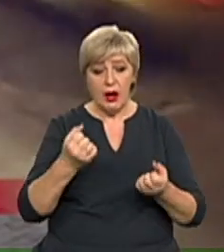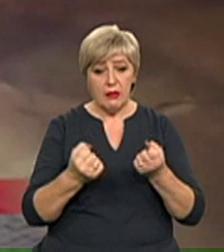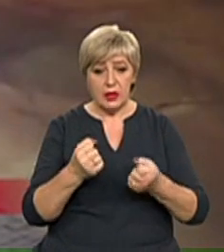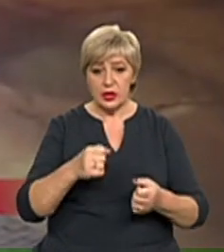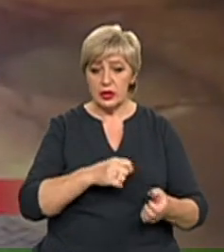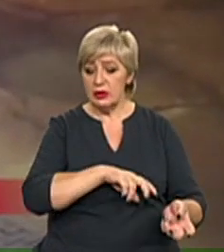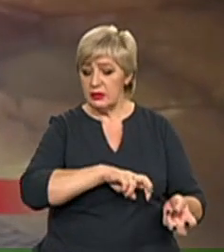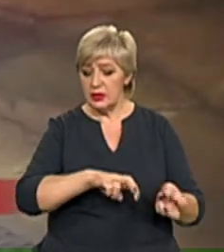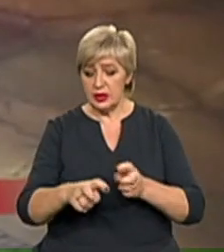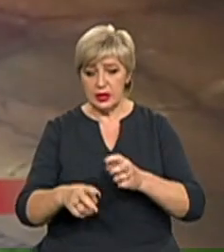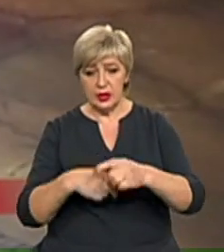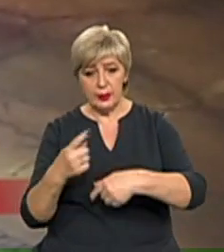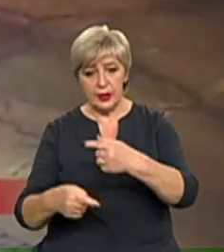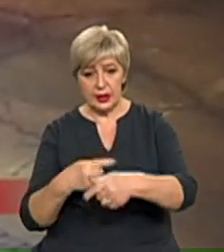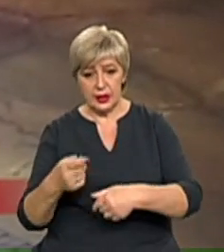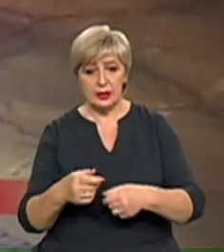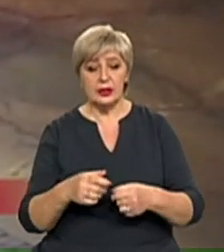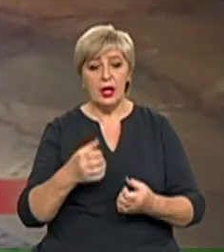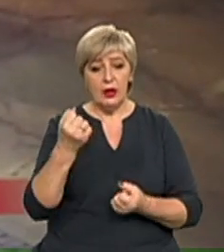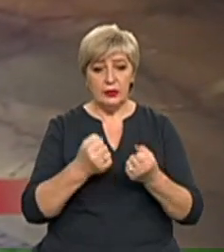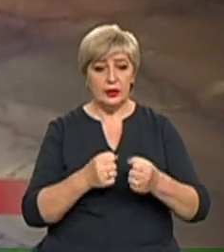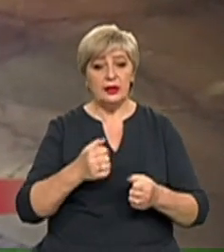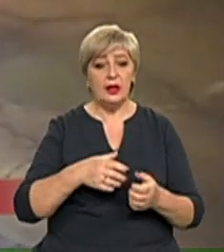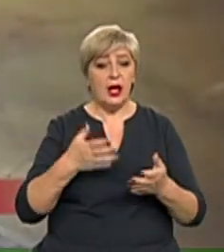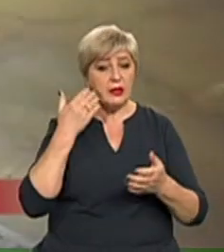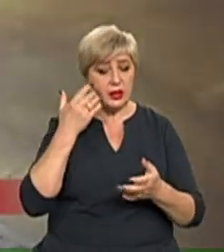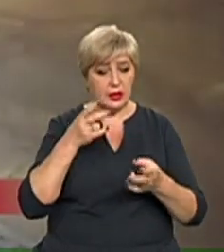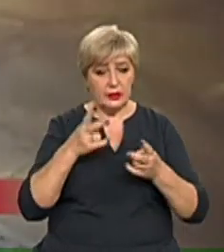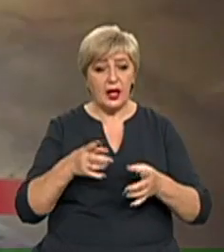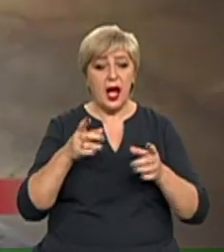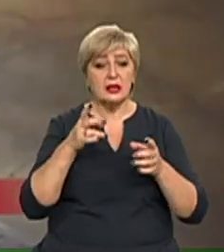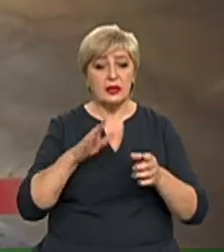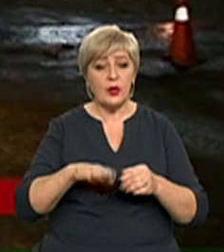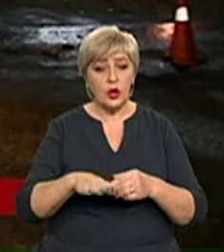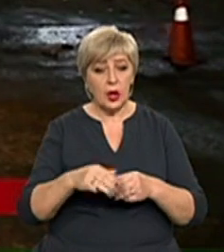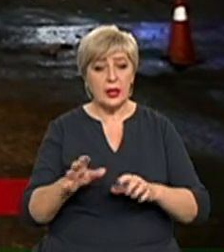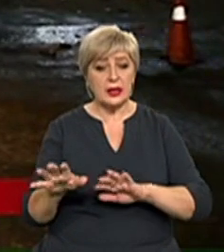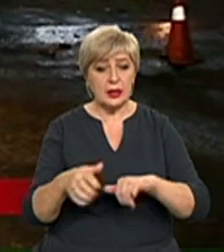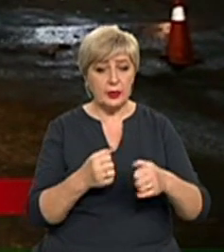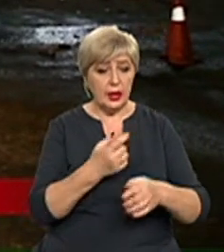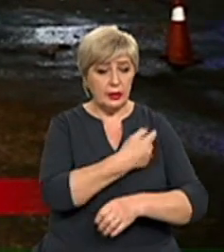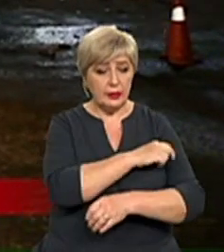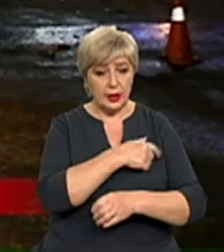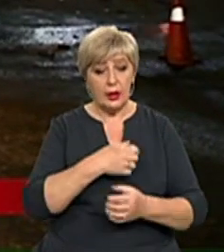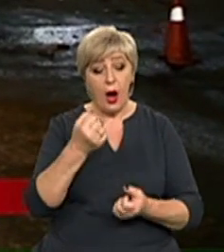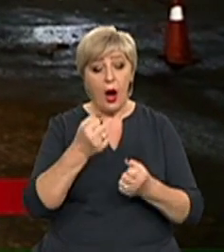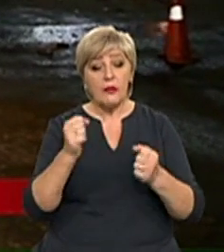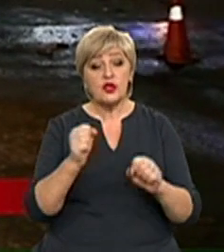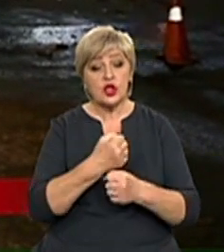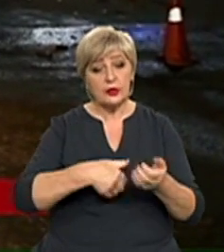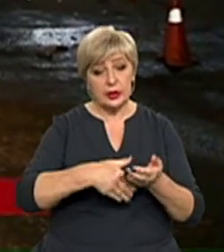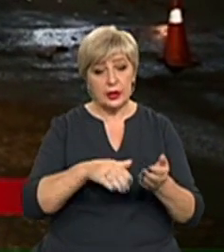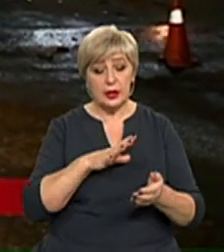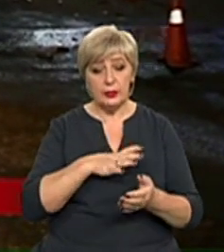кілька метрів та перекинулась на бік. Водія легковика з травмою ноги забрали до лікарні. В швидкій були водій та